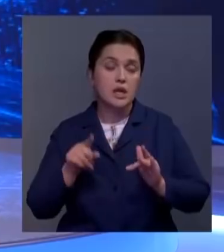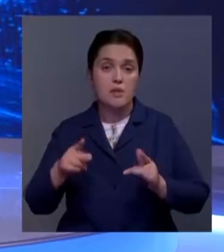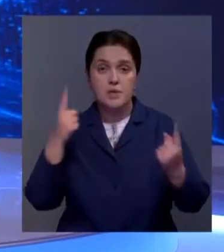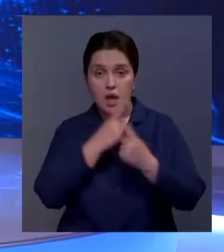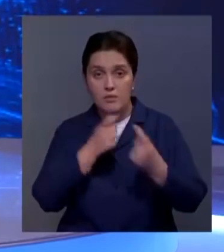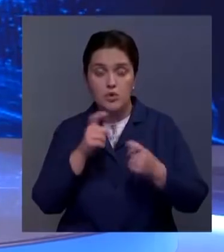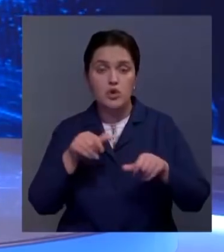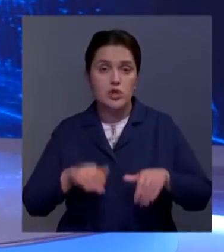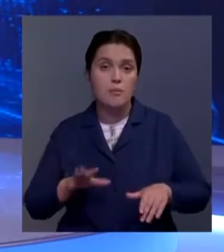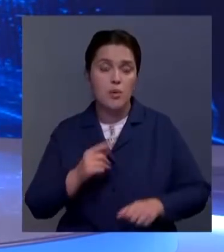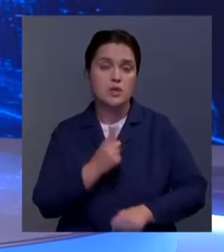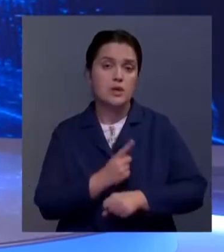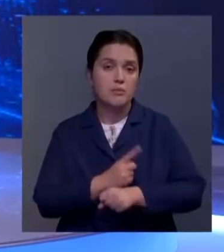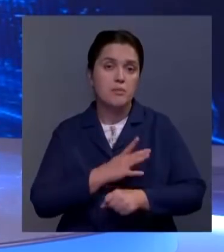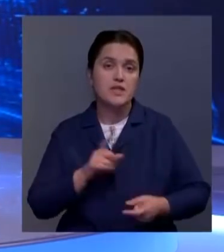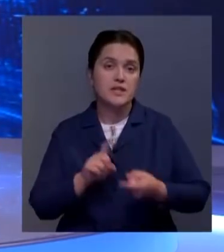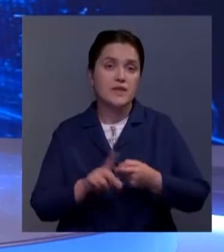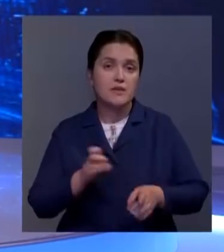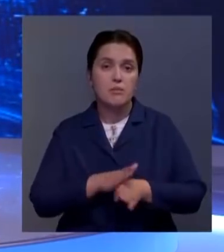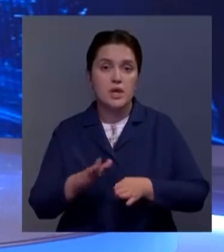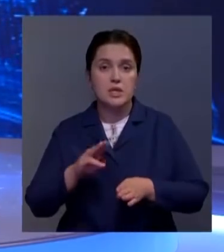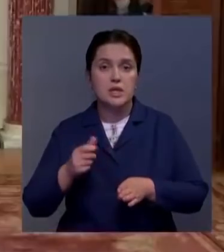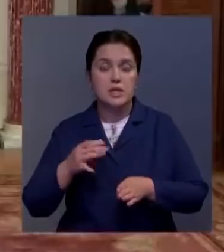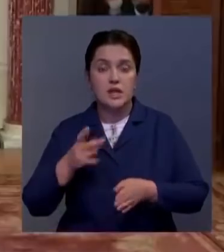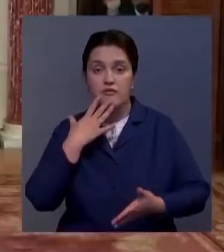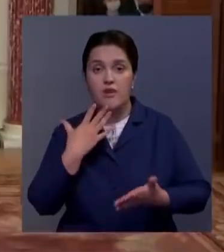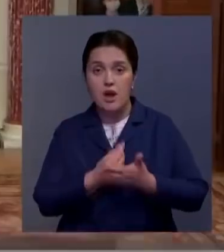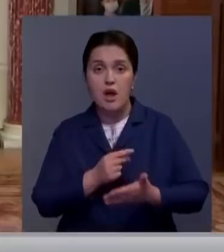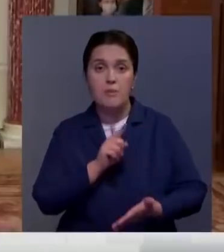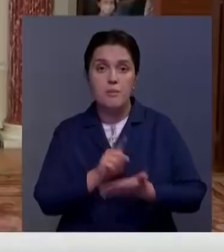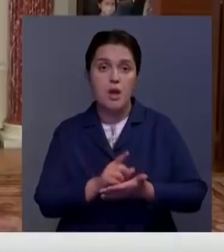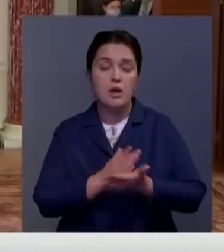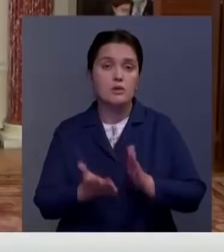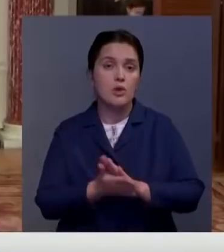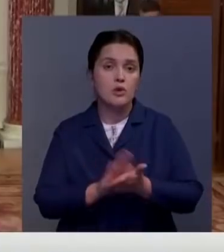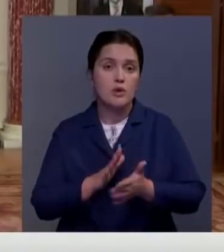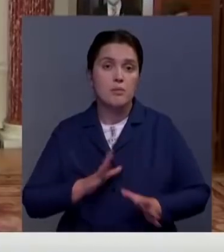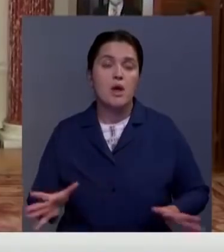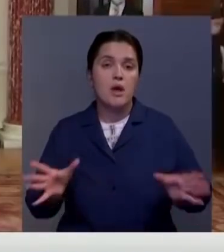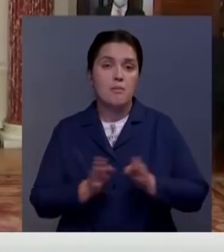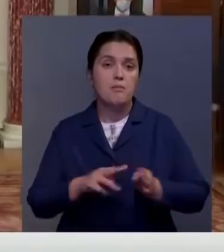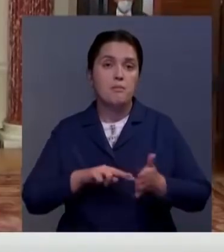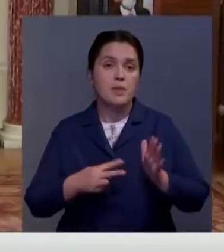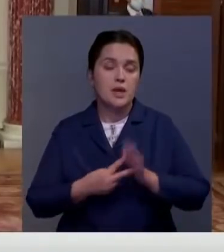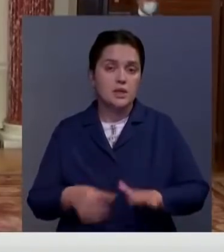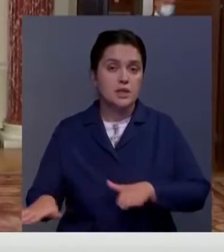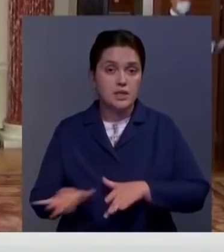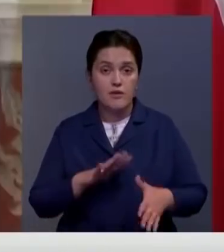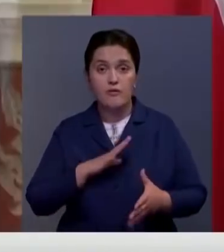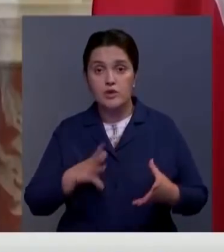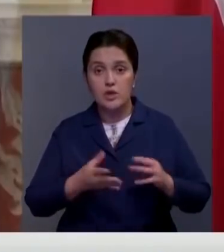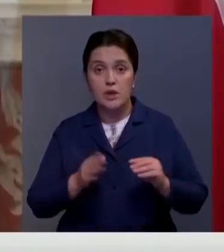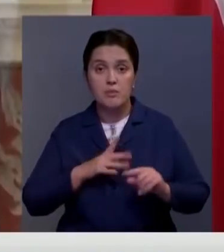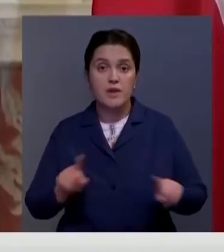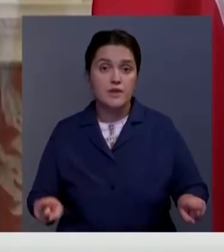сообщается, что решение по санкциям было принято в связи с невыполнением Тегераном своих обязательств в рамках совместного всеобъемлющего плана действий.